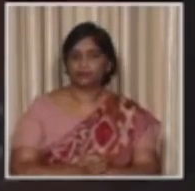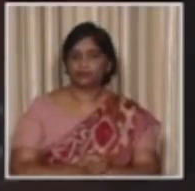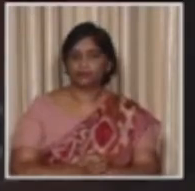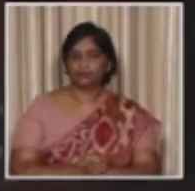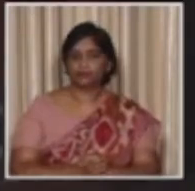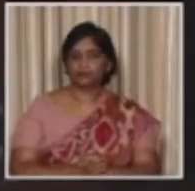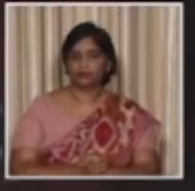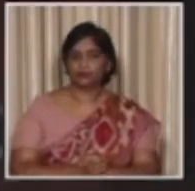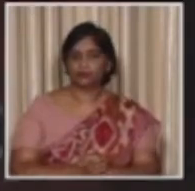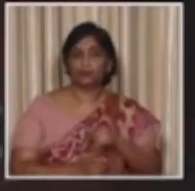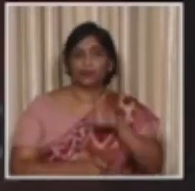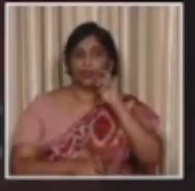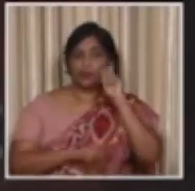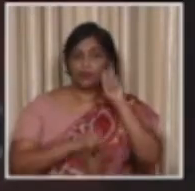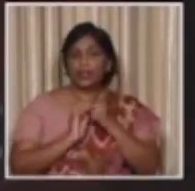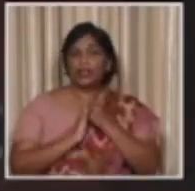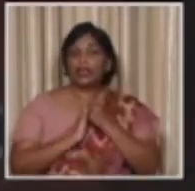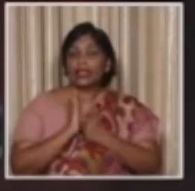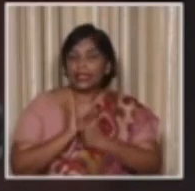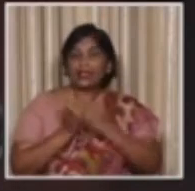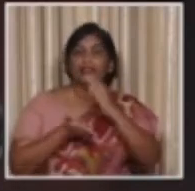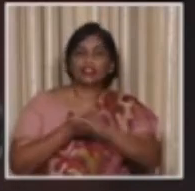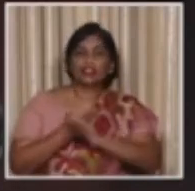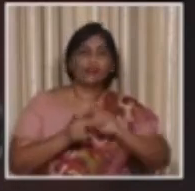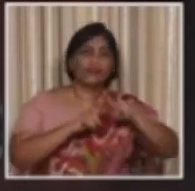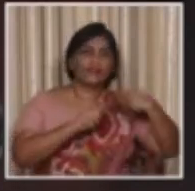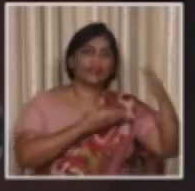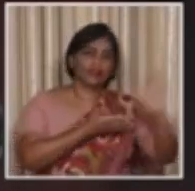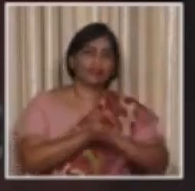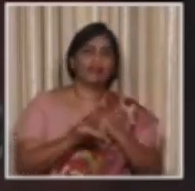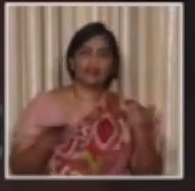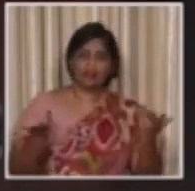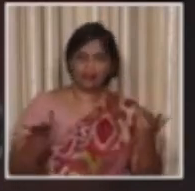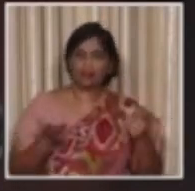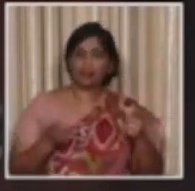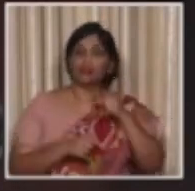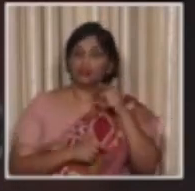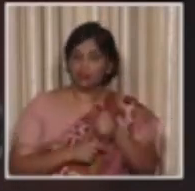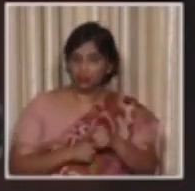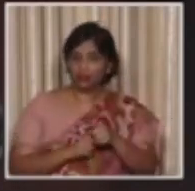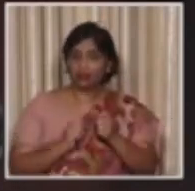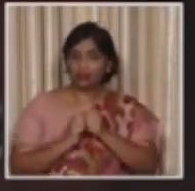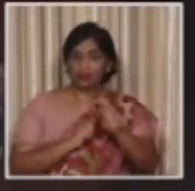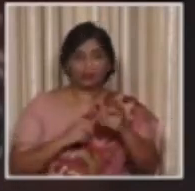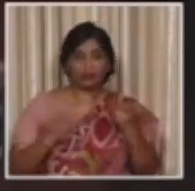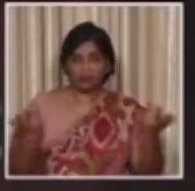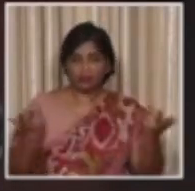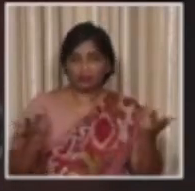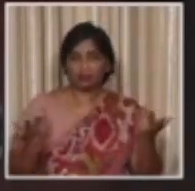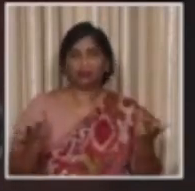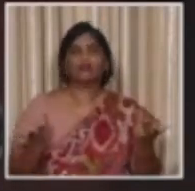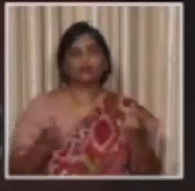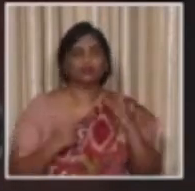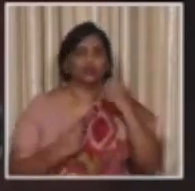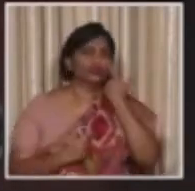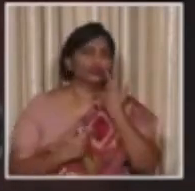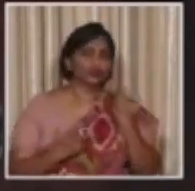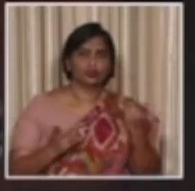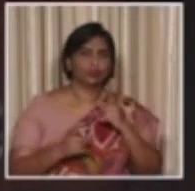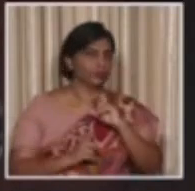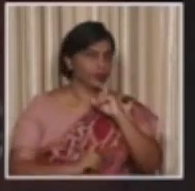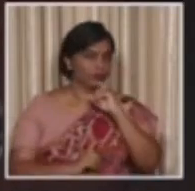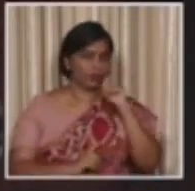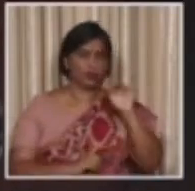දැන් මේ මිනිසුන්ට නීතිය හැර වෙන සරණක් නැහැනේ. එතකොට එතනදී ඒක වෙන්නේ නැත්තම් ඉතින් කනගාටුයි. අත්‍තර